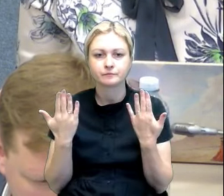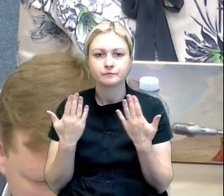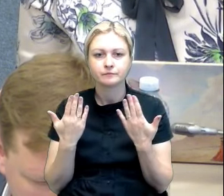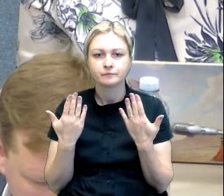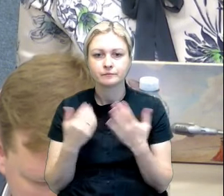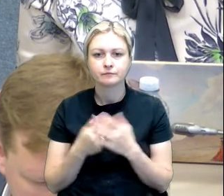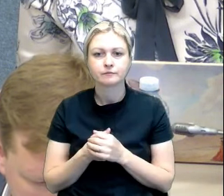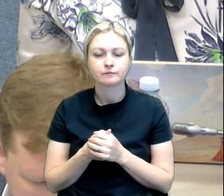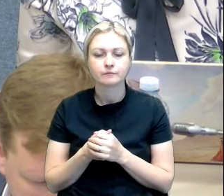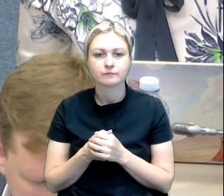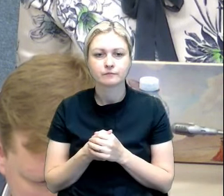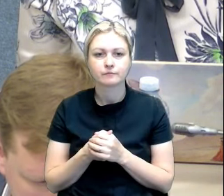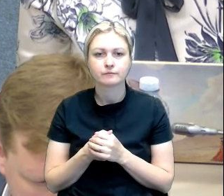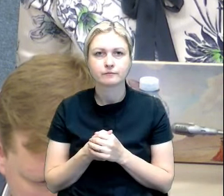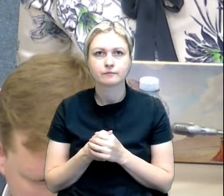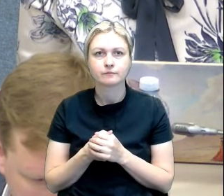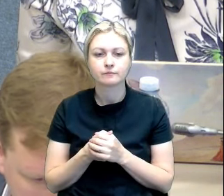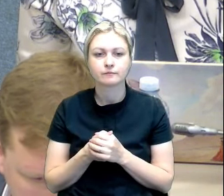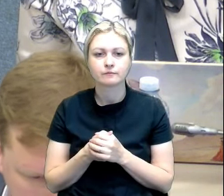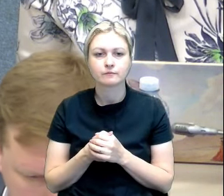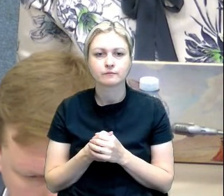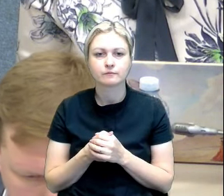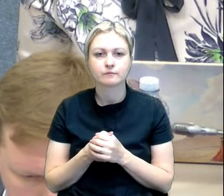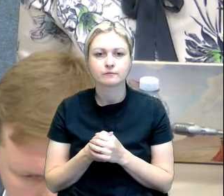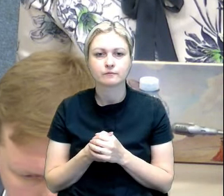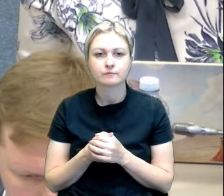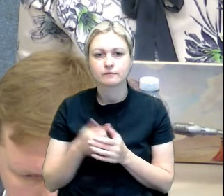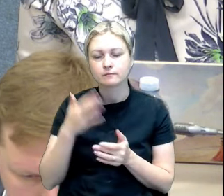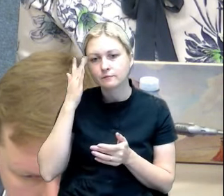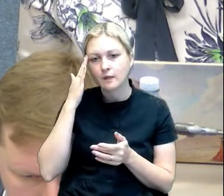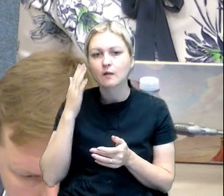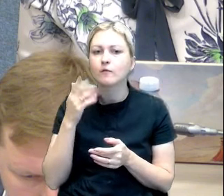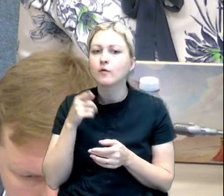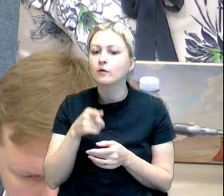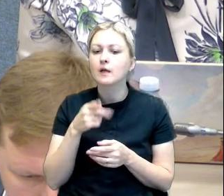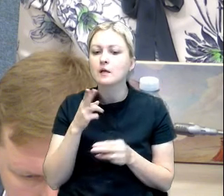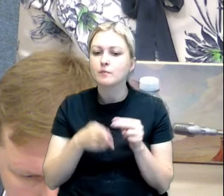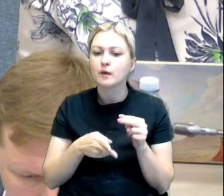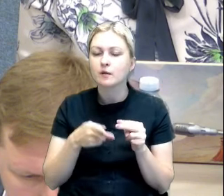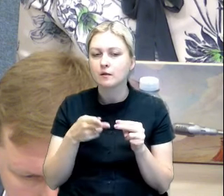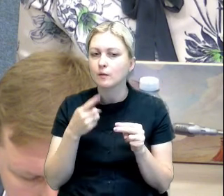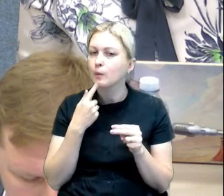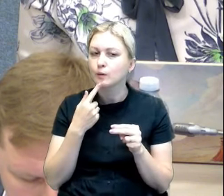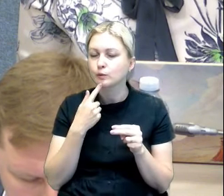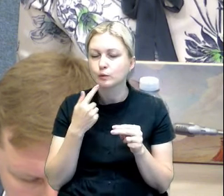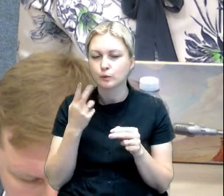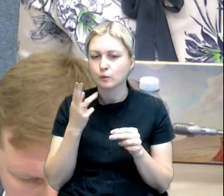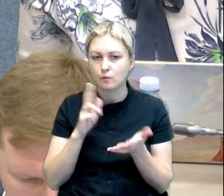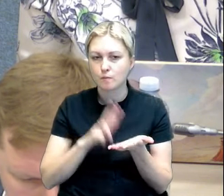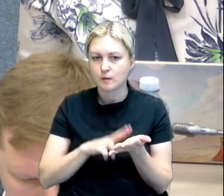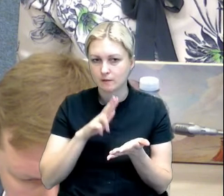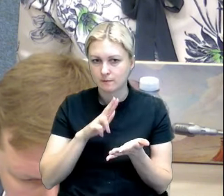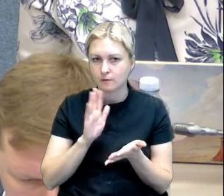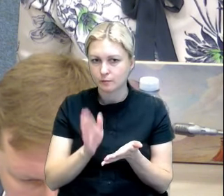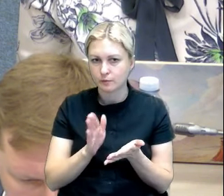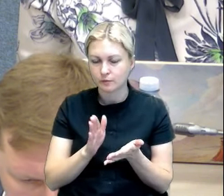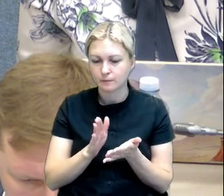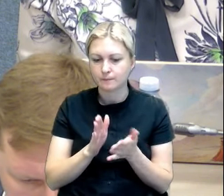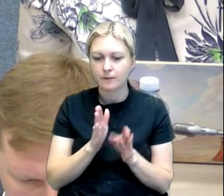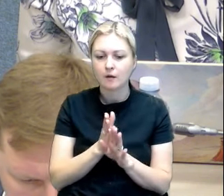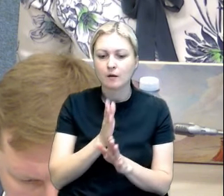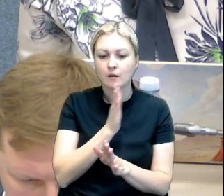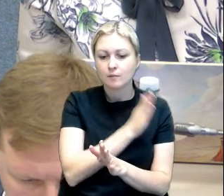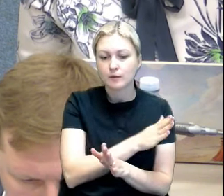kolegos manau kad ir šioj kadencijoj bus sunkiai priimta š sprendimas nes ir praeitoj kadencijoj svarstėm ir